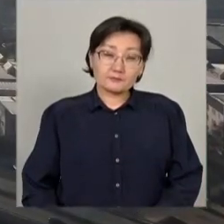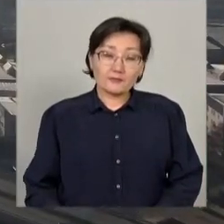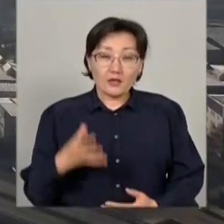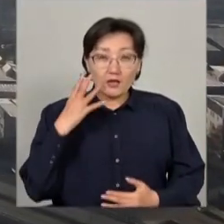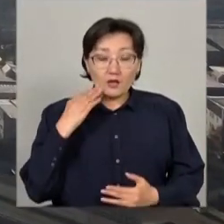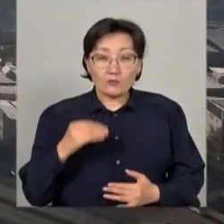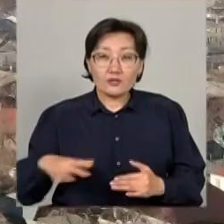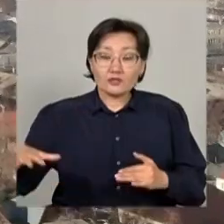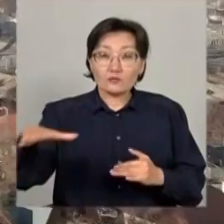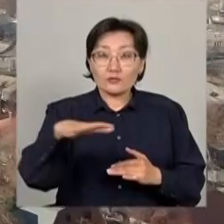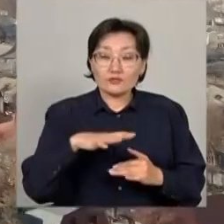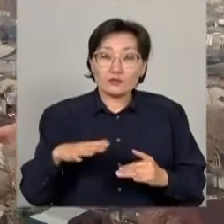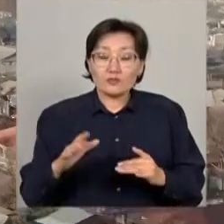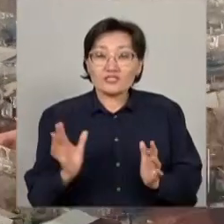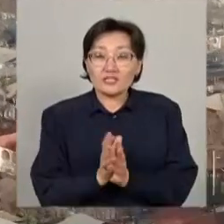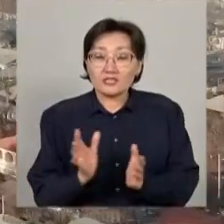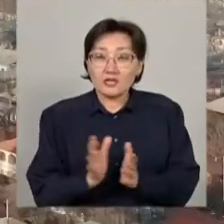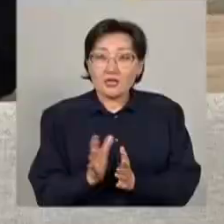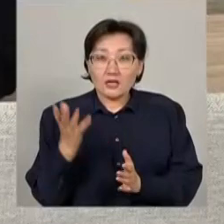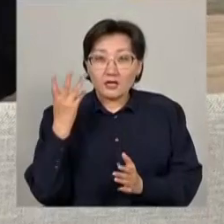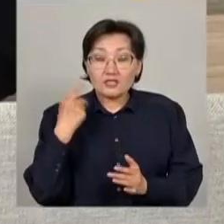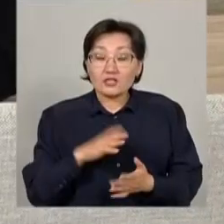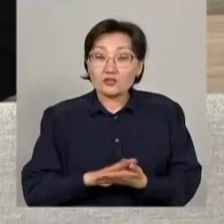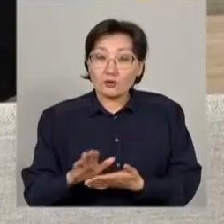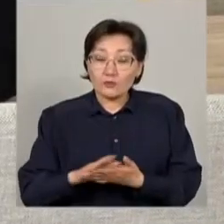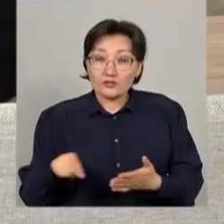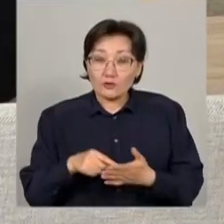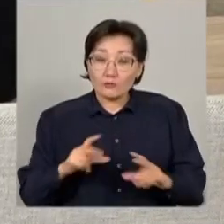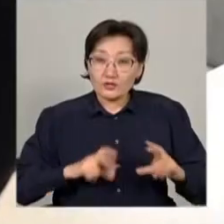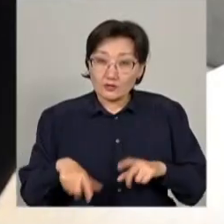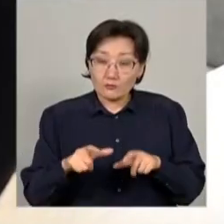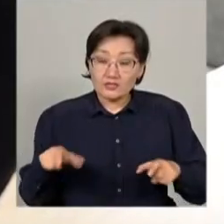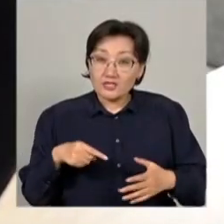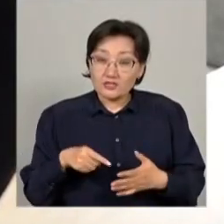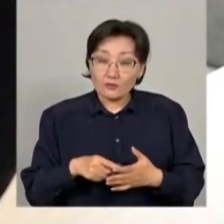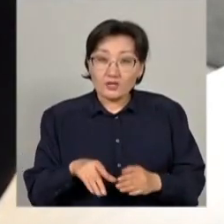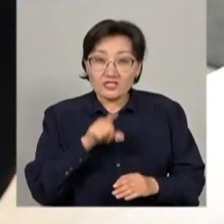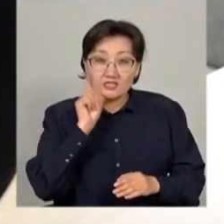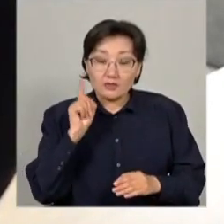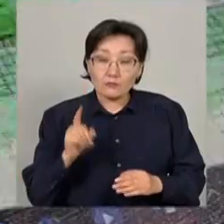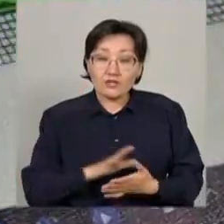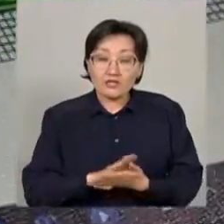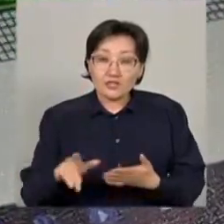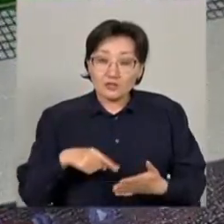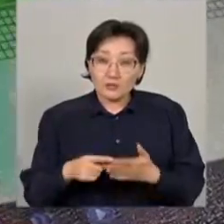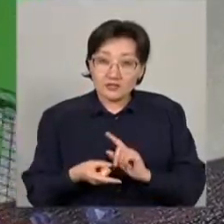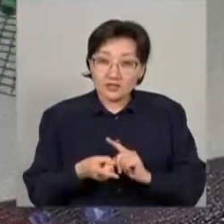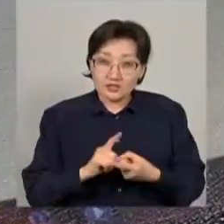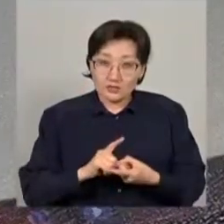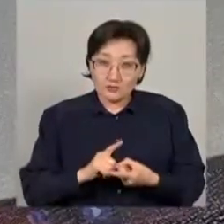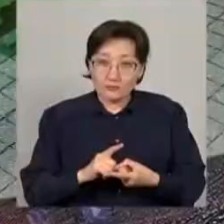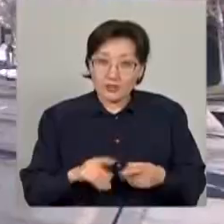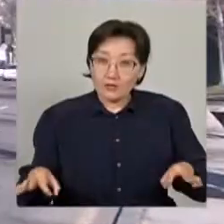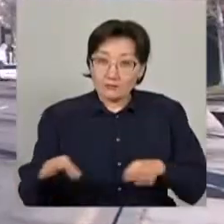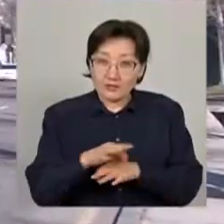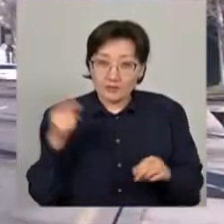Алматы аспанын торлаған көк түтіннен қашан құтыламыз? Мегаполис студенттері шаһарда жасыл әрі таза қалаға айналдырудың жолын тапты.